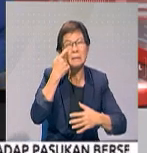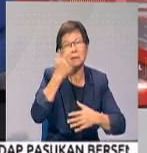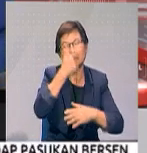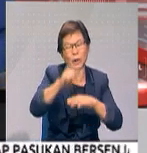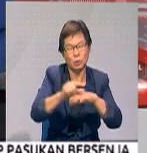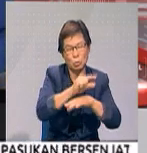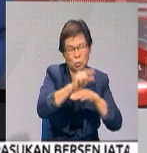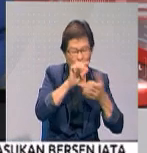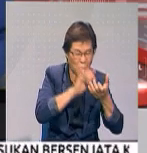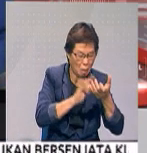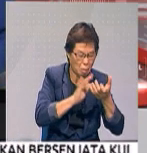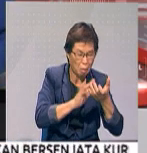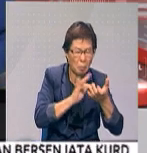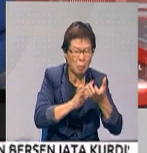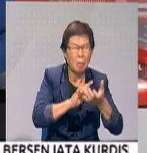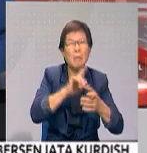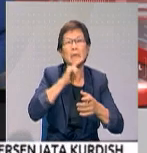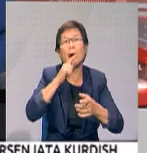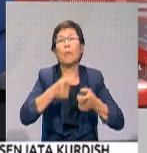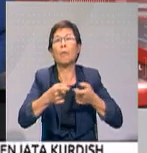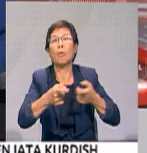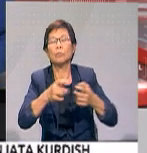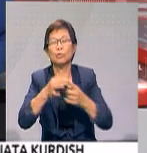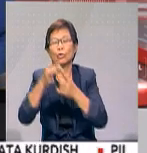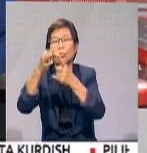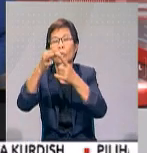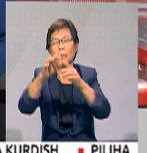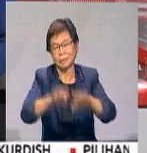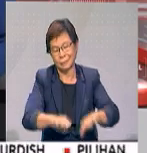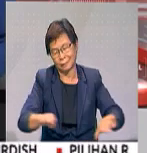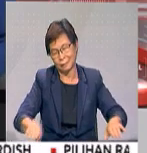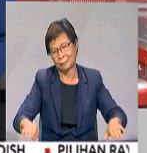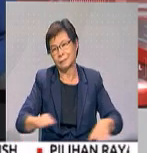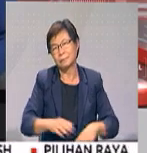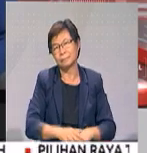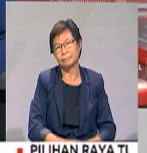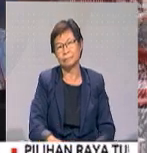penggunaan gadget tanpa kawalan terutama dalam kalangan kanak-kanak.